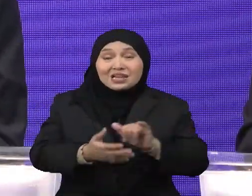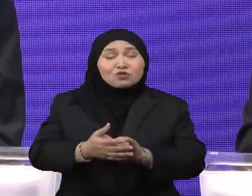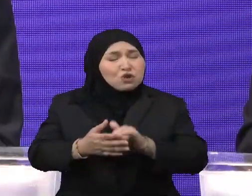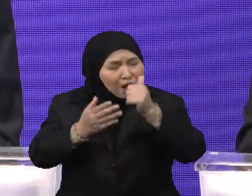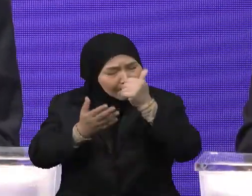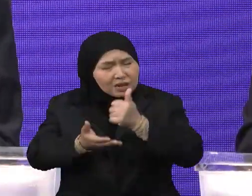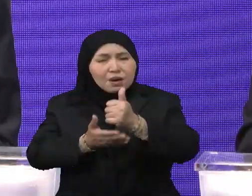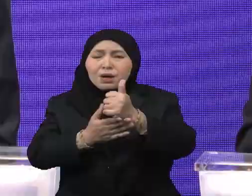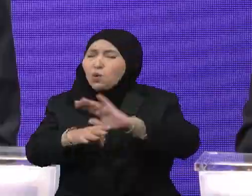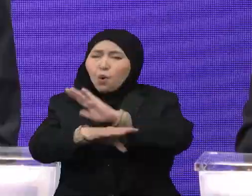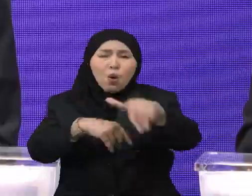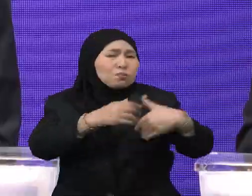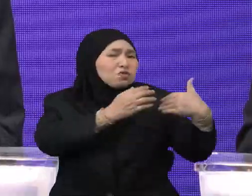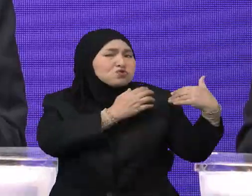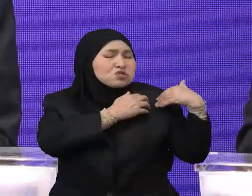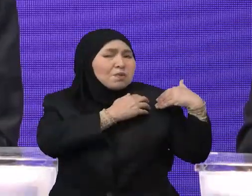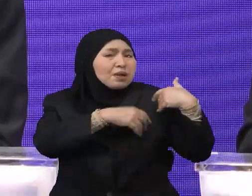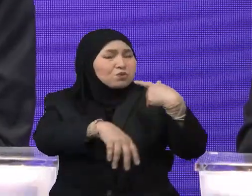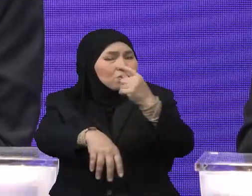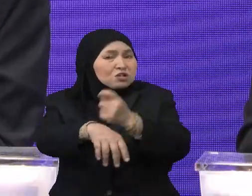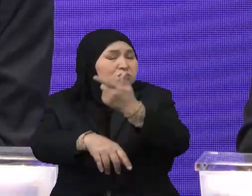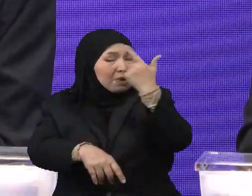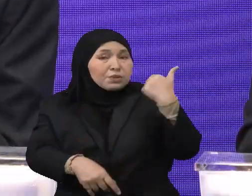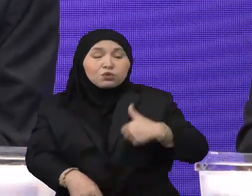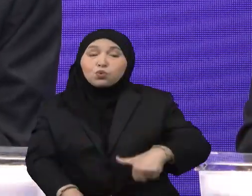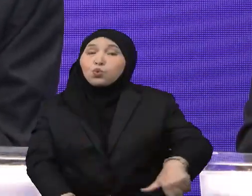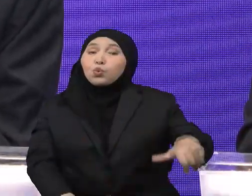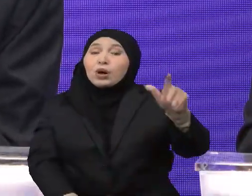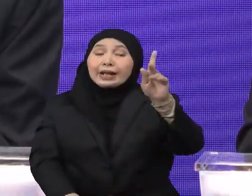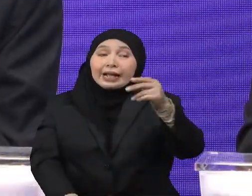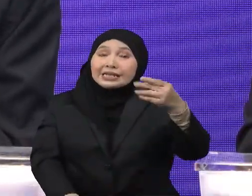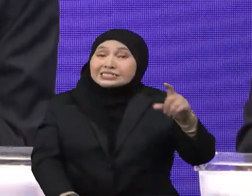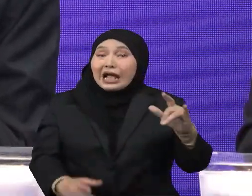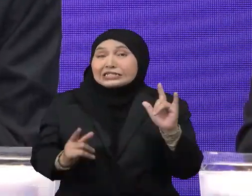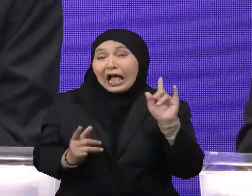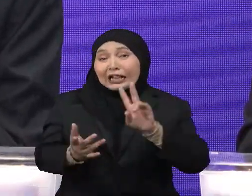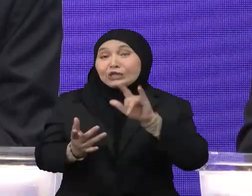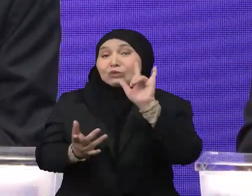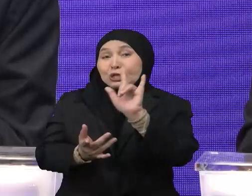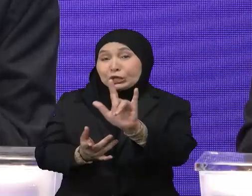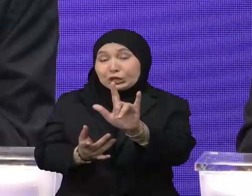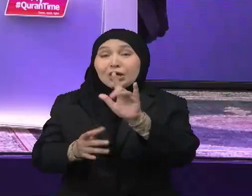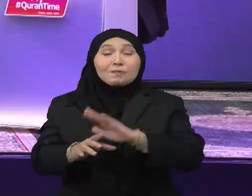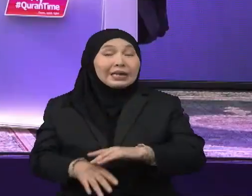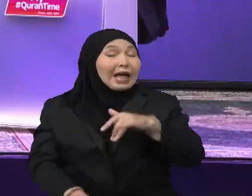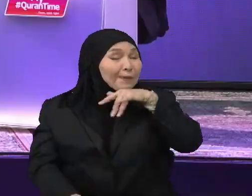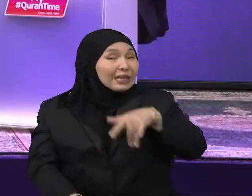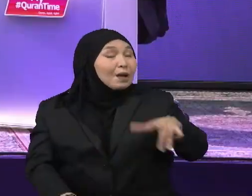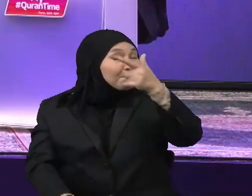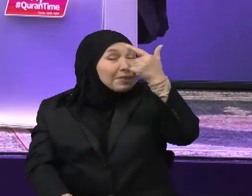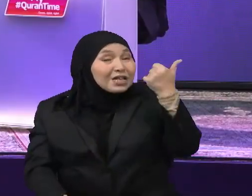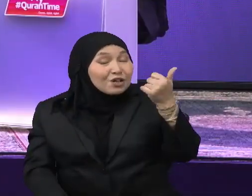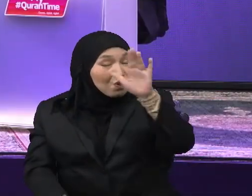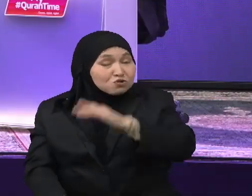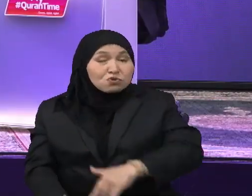saja tanggung jawab dan tugasnya itulah Khadijah terjatuh kepada Nabi Shallallahu Alaihi Wasallam karena amanah Baginda dalam